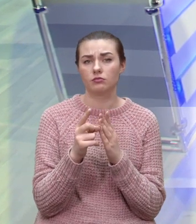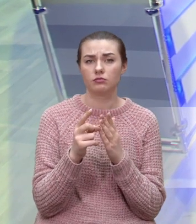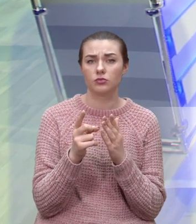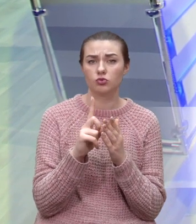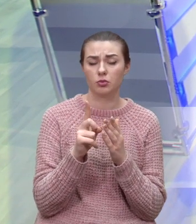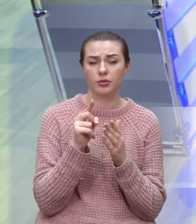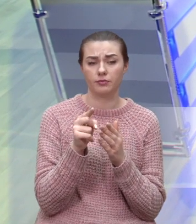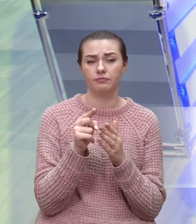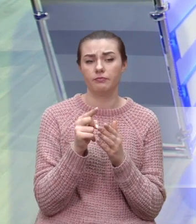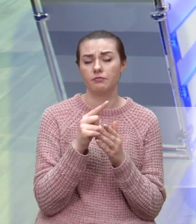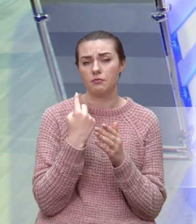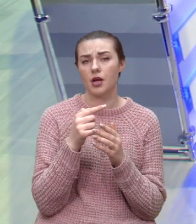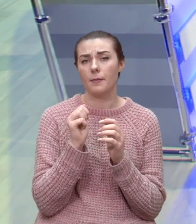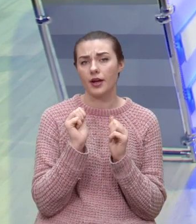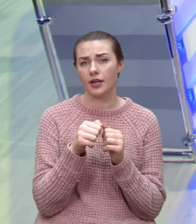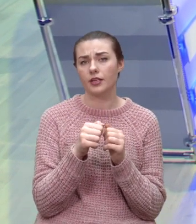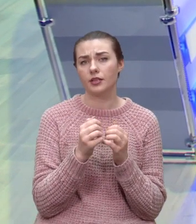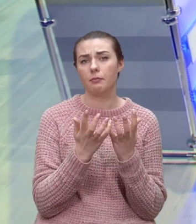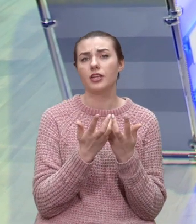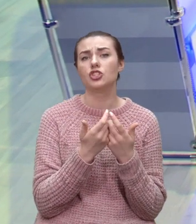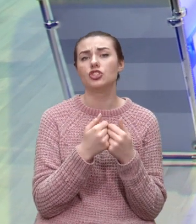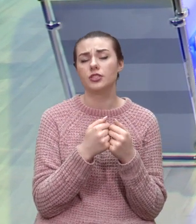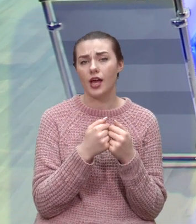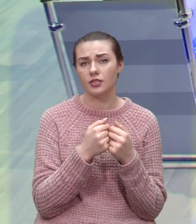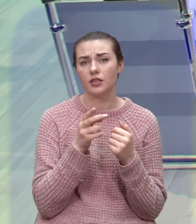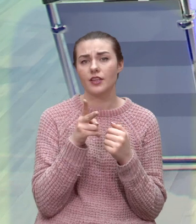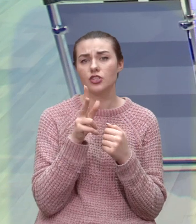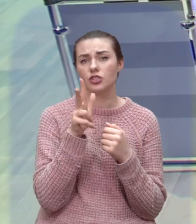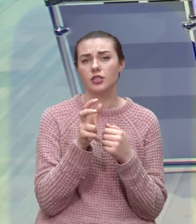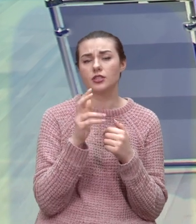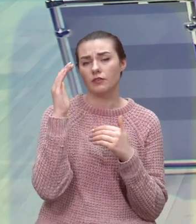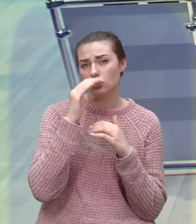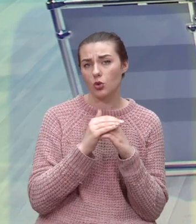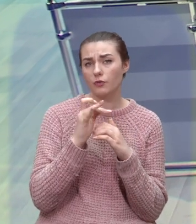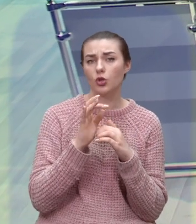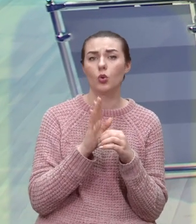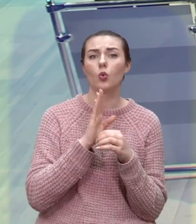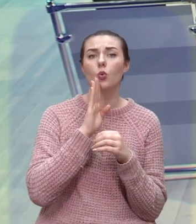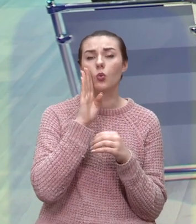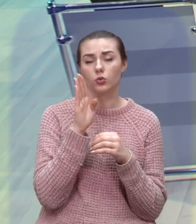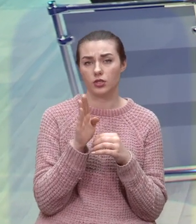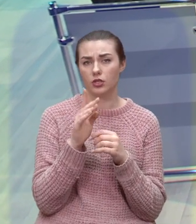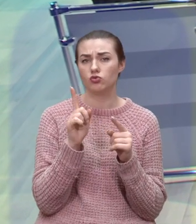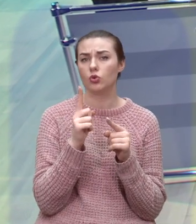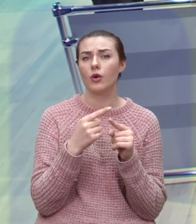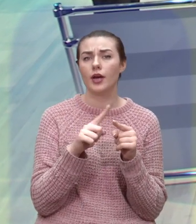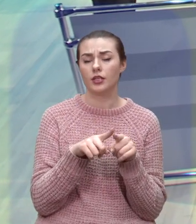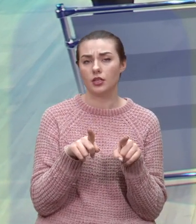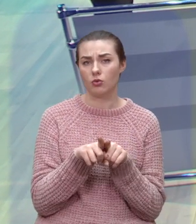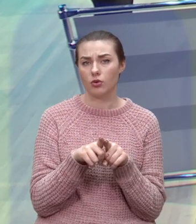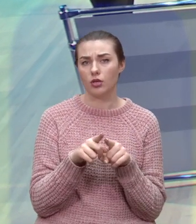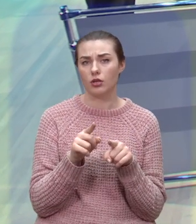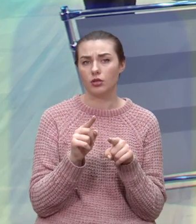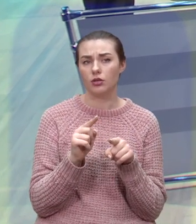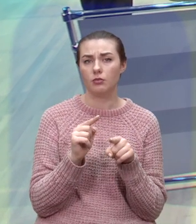чтобы оперевшись на нее мы могли бы отсчитать 2300 вечеров и утра что это